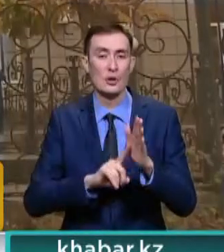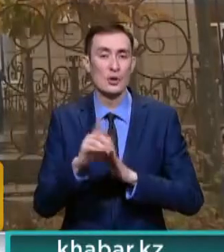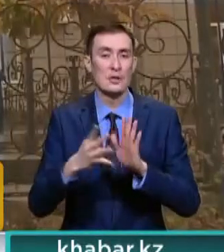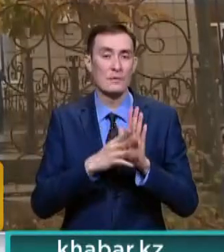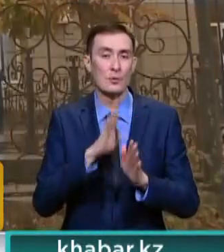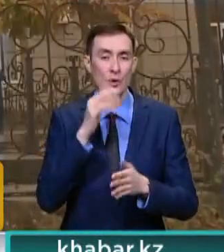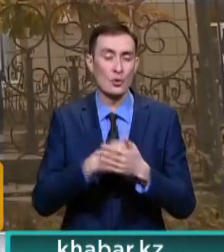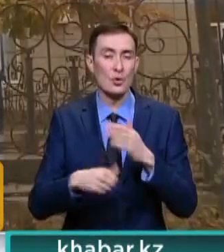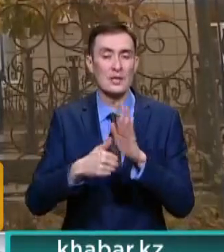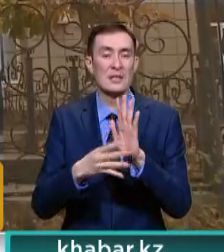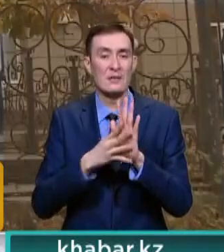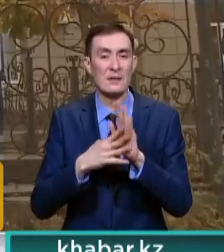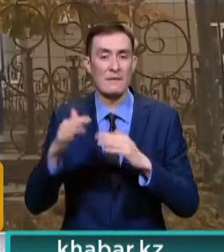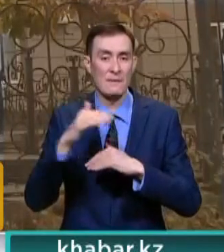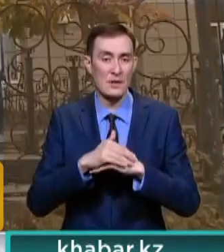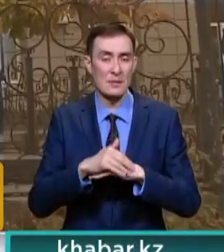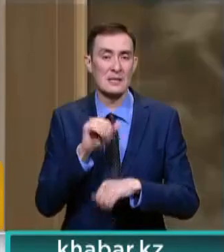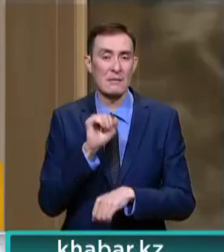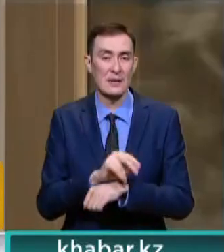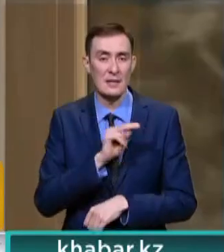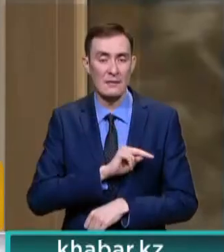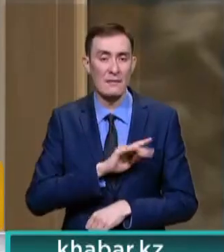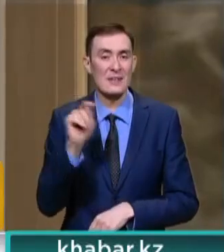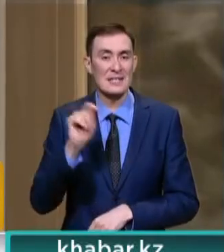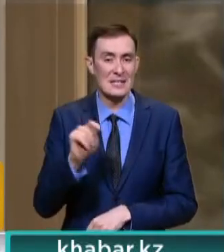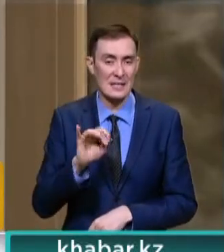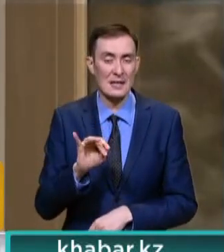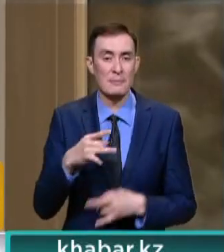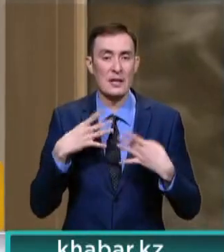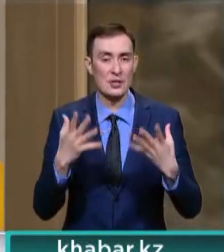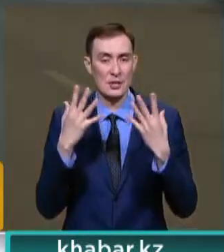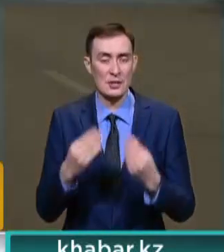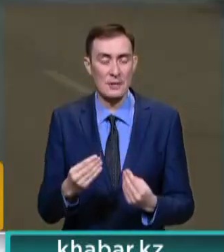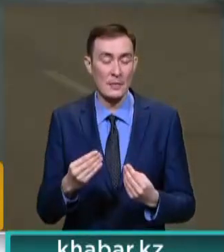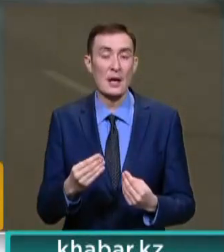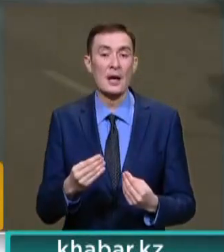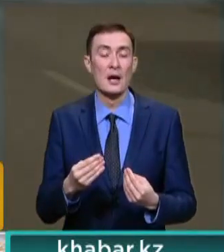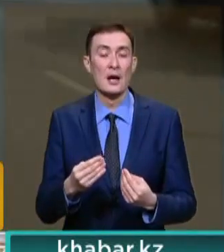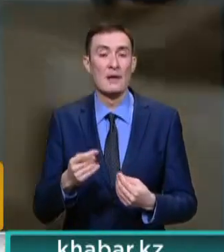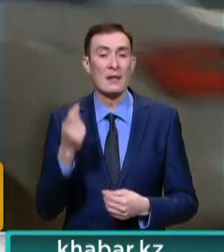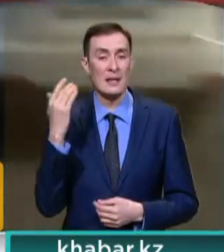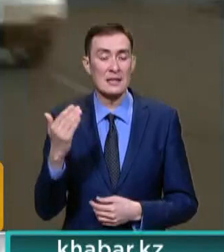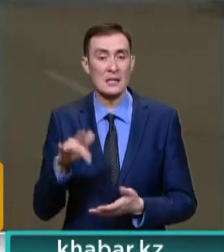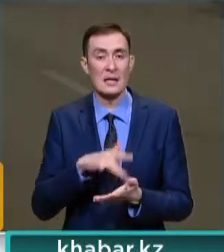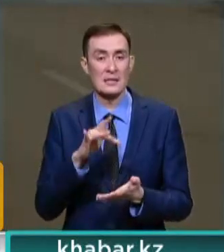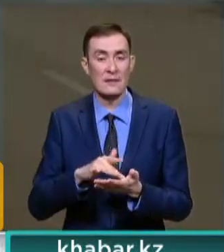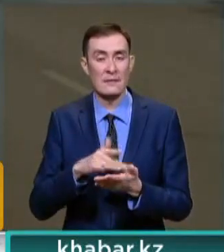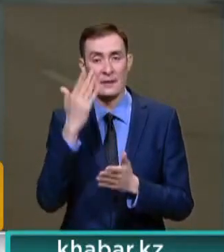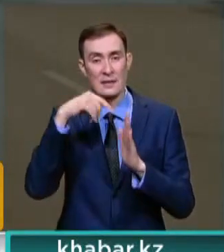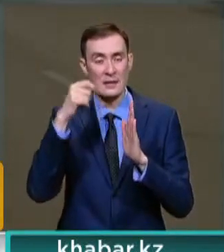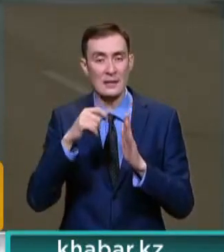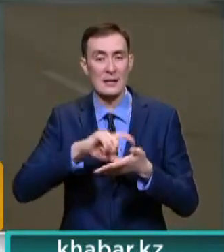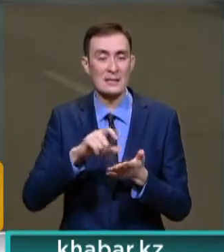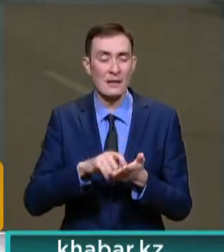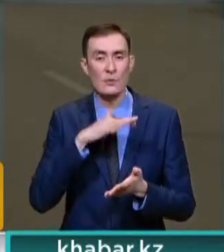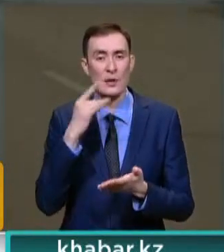до 9 вечера с приостановлением деятельности в воскресенье и праздничные дни. Ранее владельцы городских кинозалов